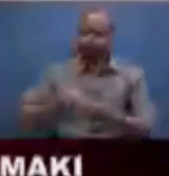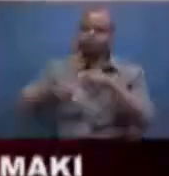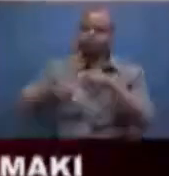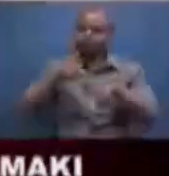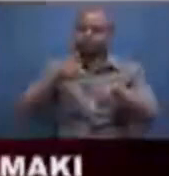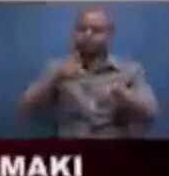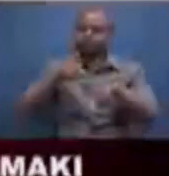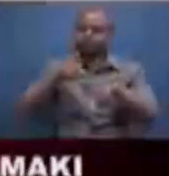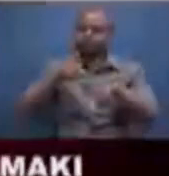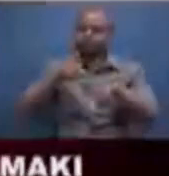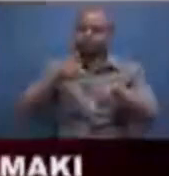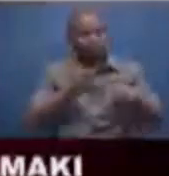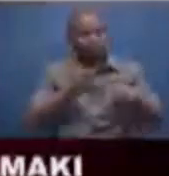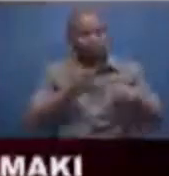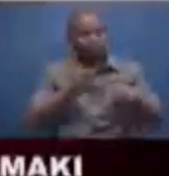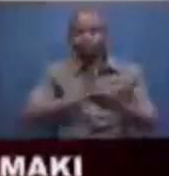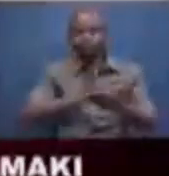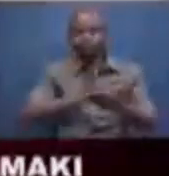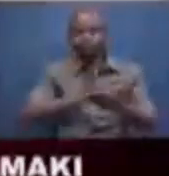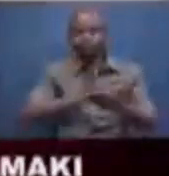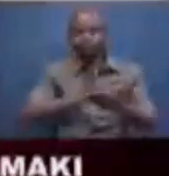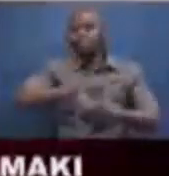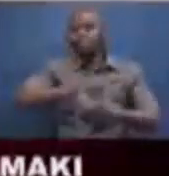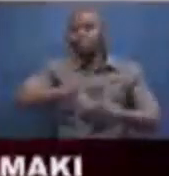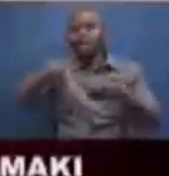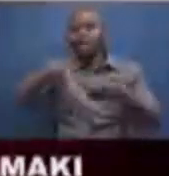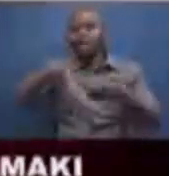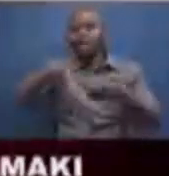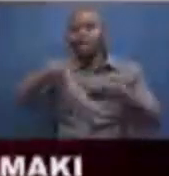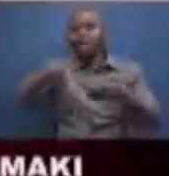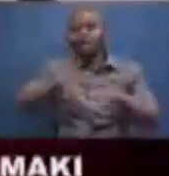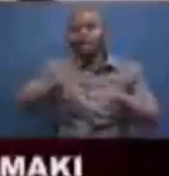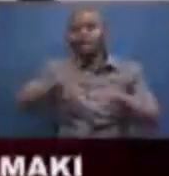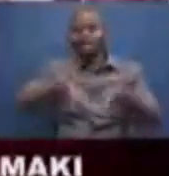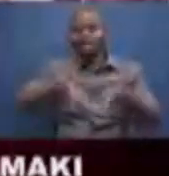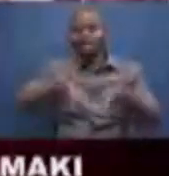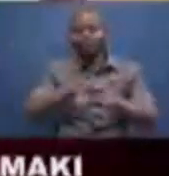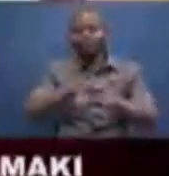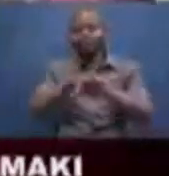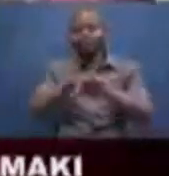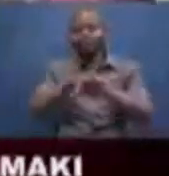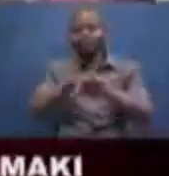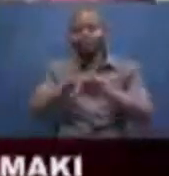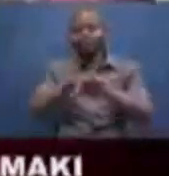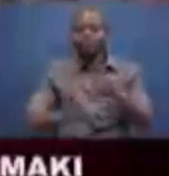kutembelea kujionea mradi wa shamba darasa la ukuzaji wa viumbe maji unaoendelea kujengwa na